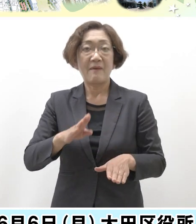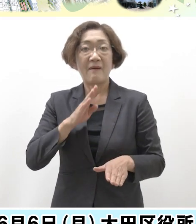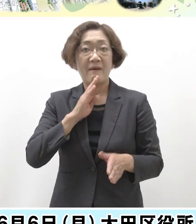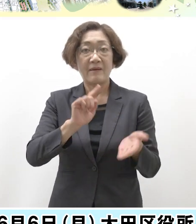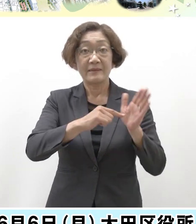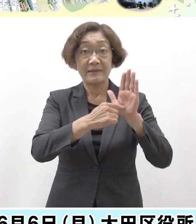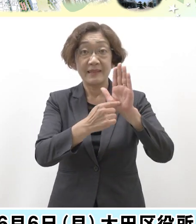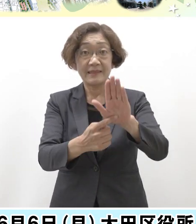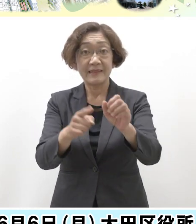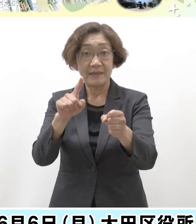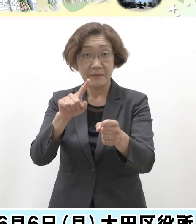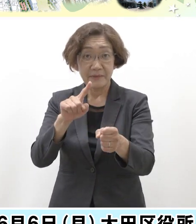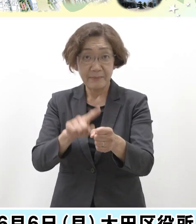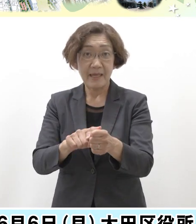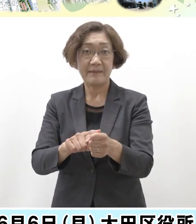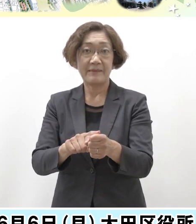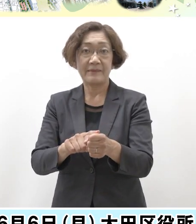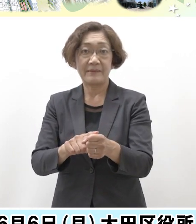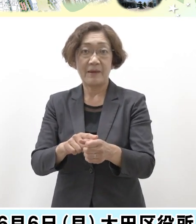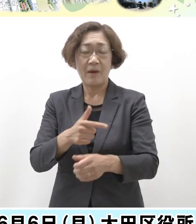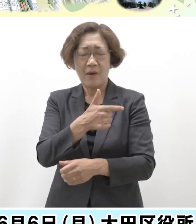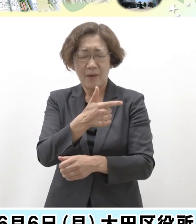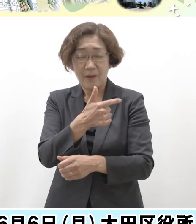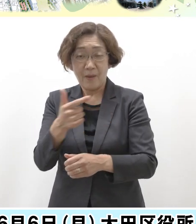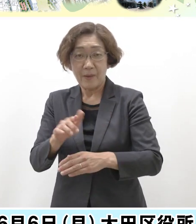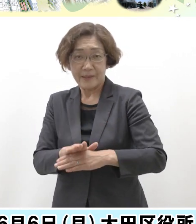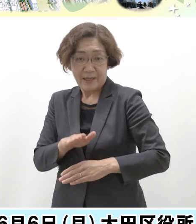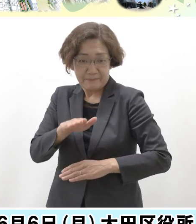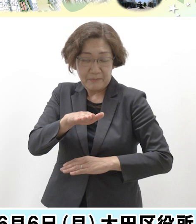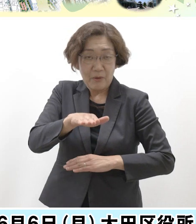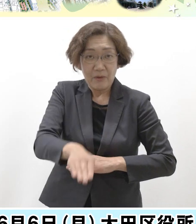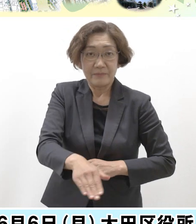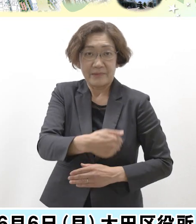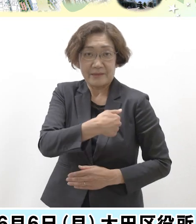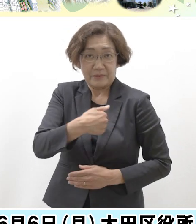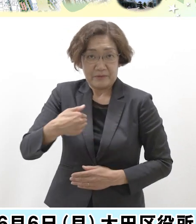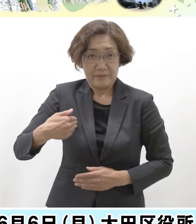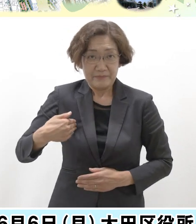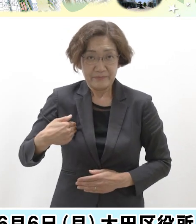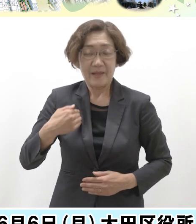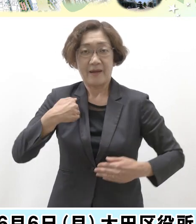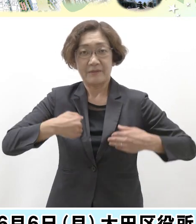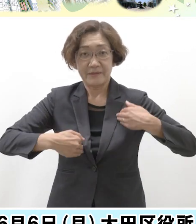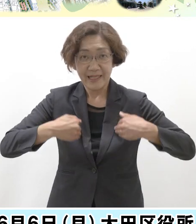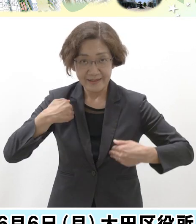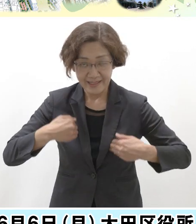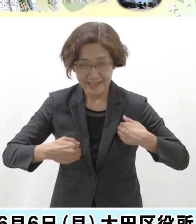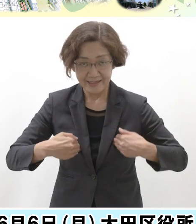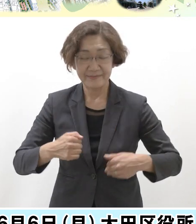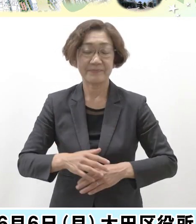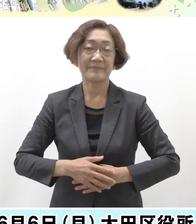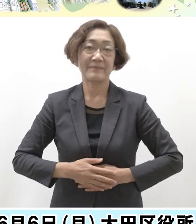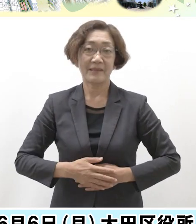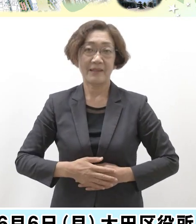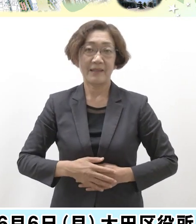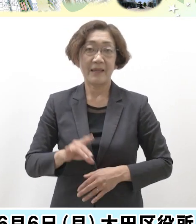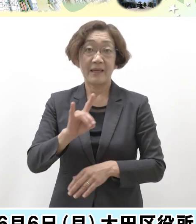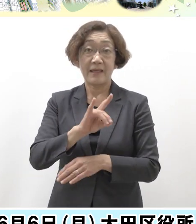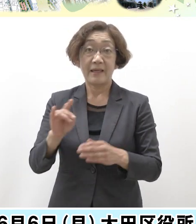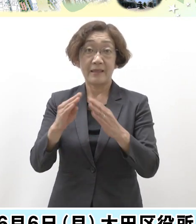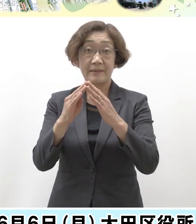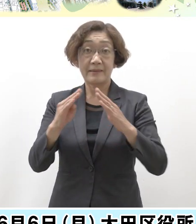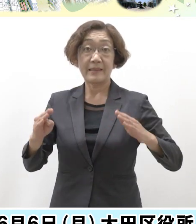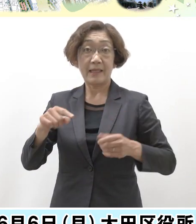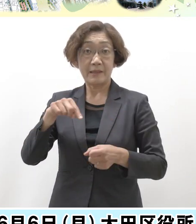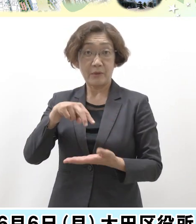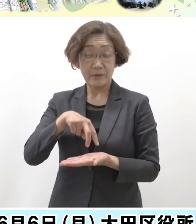な一歩を踏み出したことは非常に感慨深く思っております。我々大田区議会としてこ